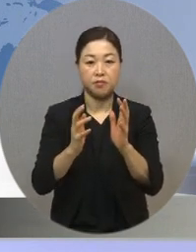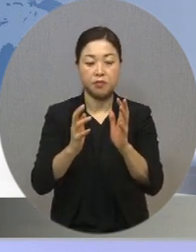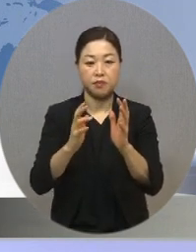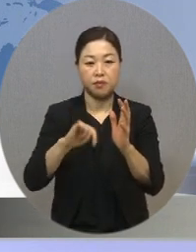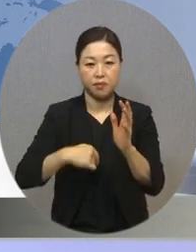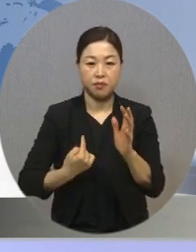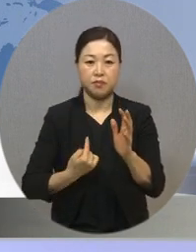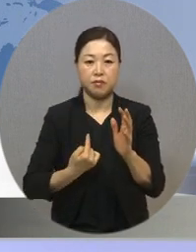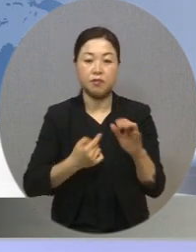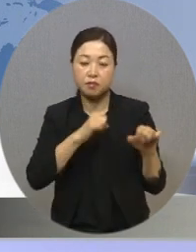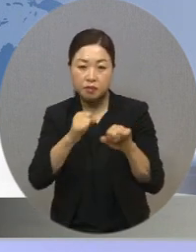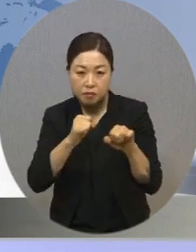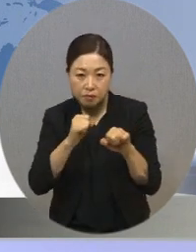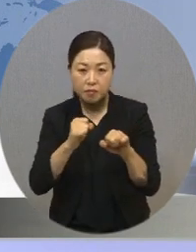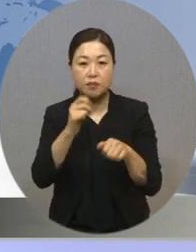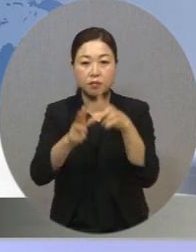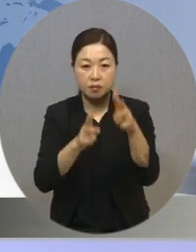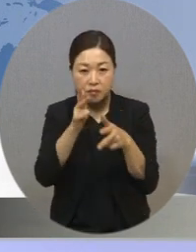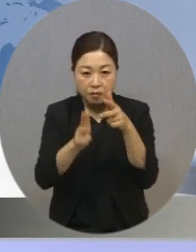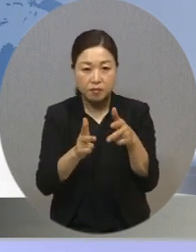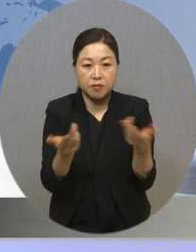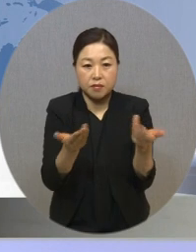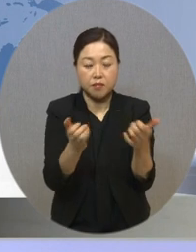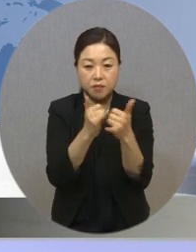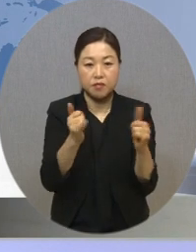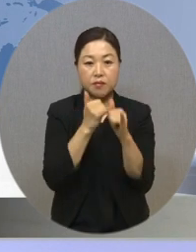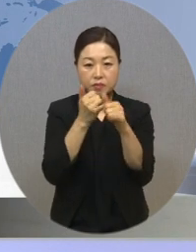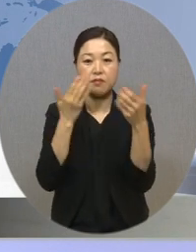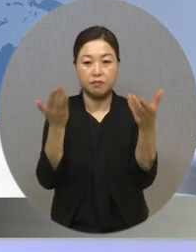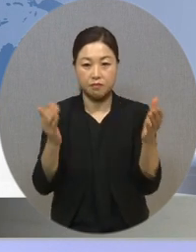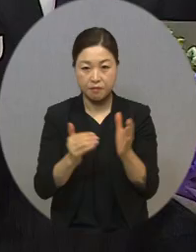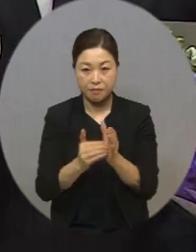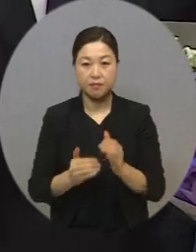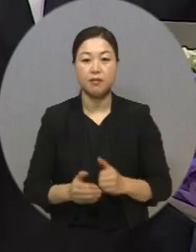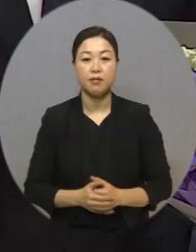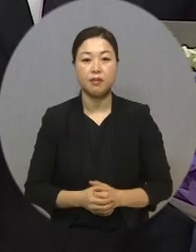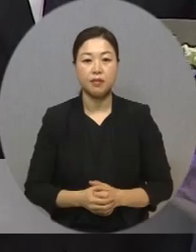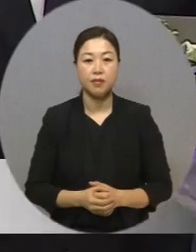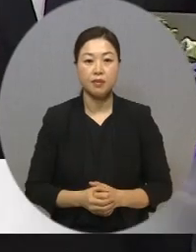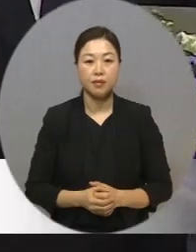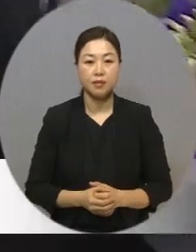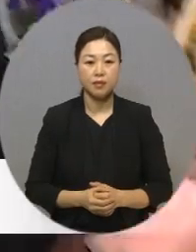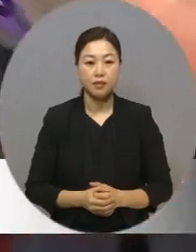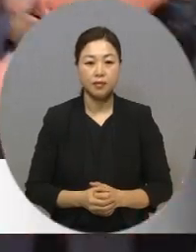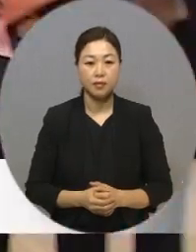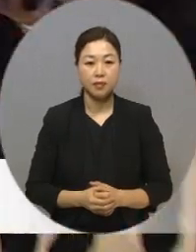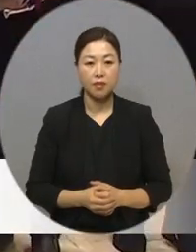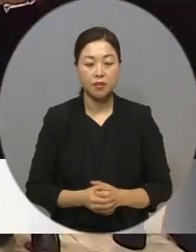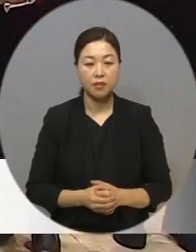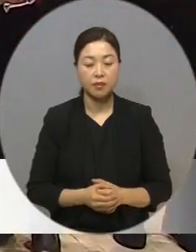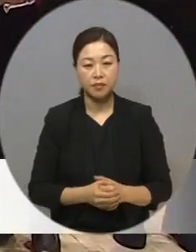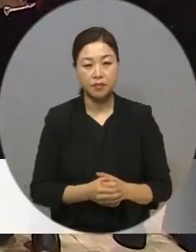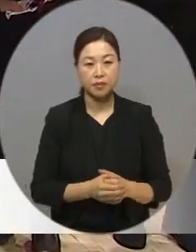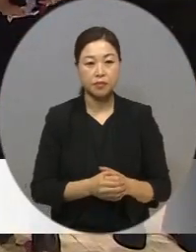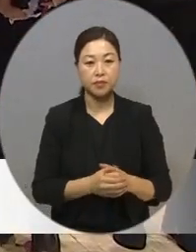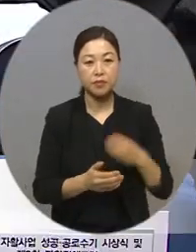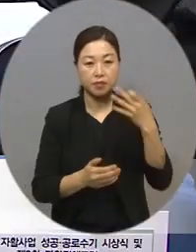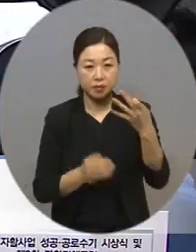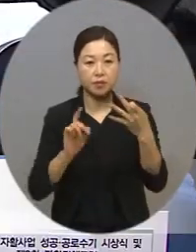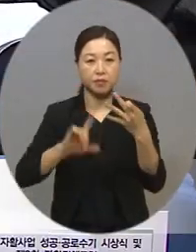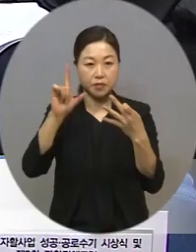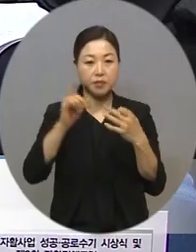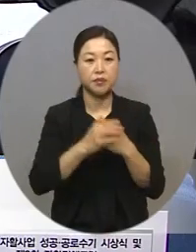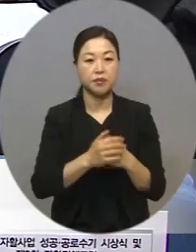대한 시상식이 이어졌는데요 김은별 기자입니다 지난 14일 시 동작구에서